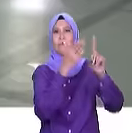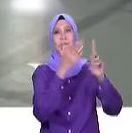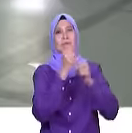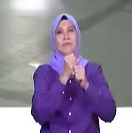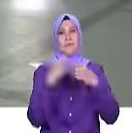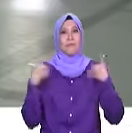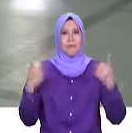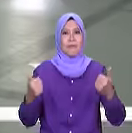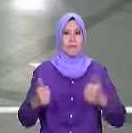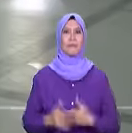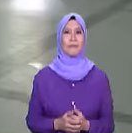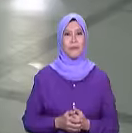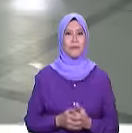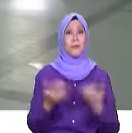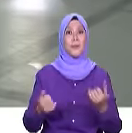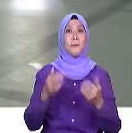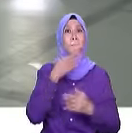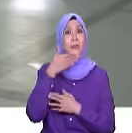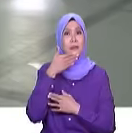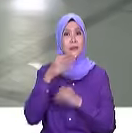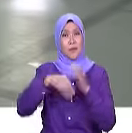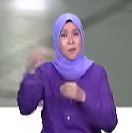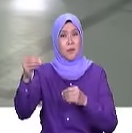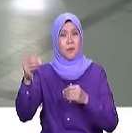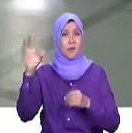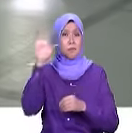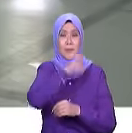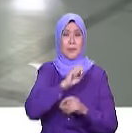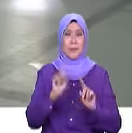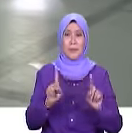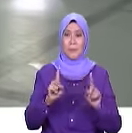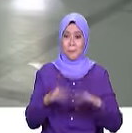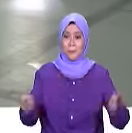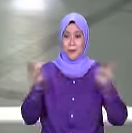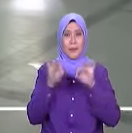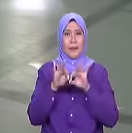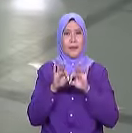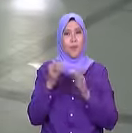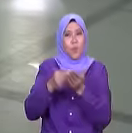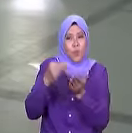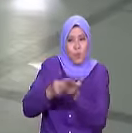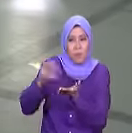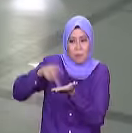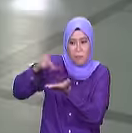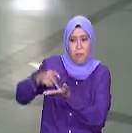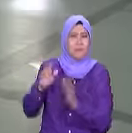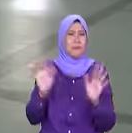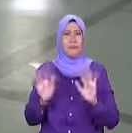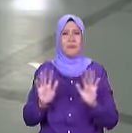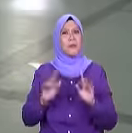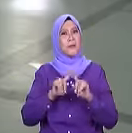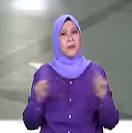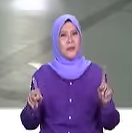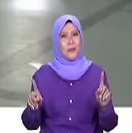immunity. Jadi untuk belia-belia di luar sana, ingat jangan lepaskan peluang. Kita bukan pentingkan dari segi nilai wang ringgit yang kita dapat. Lebih orang